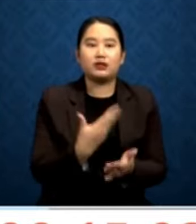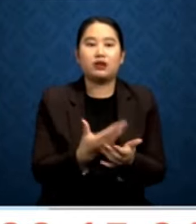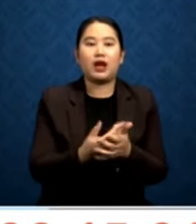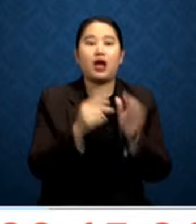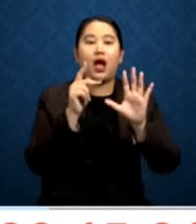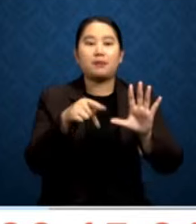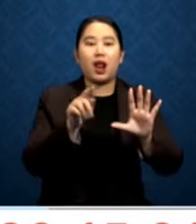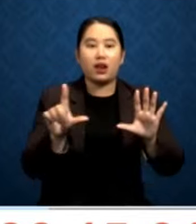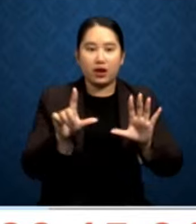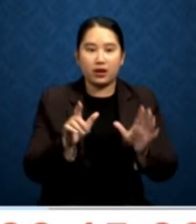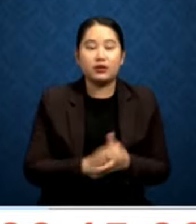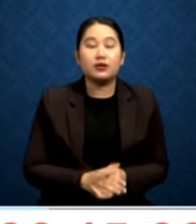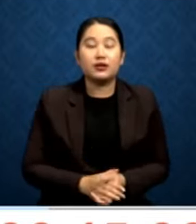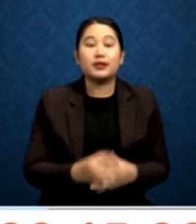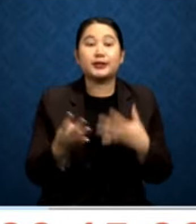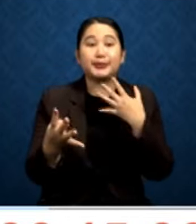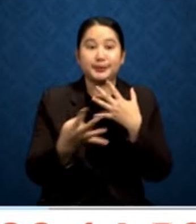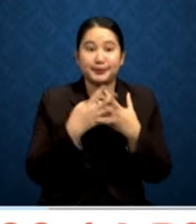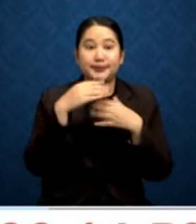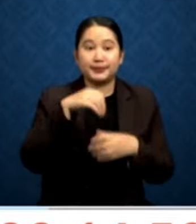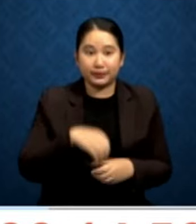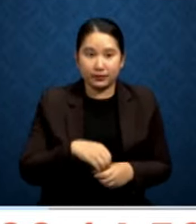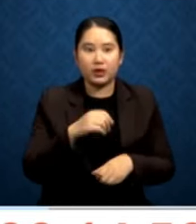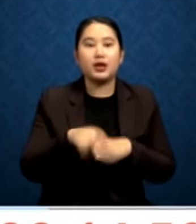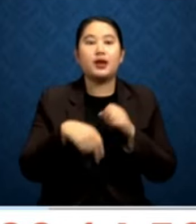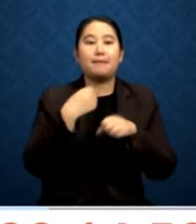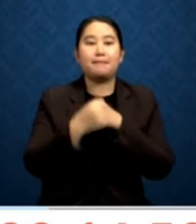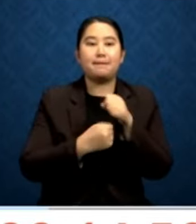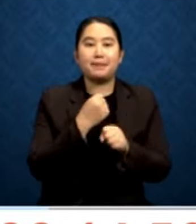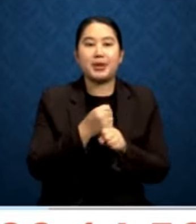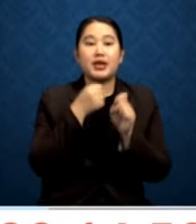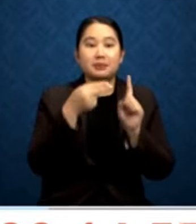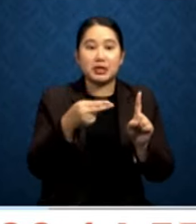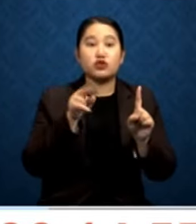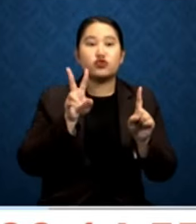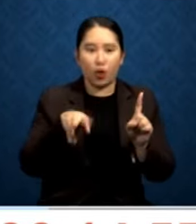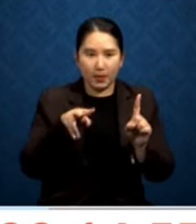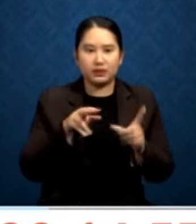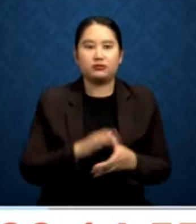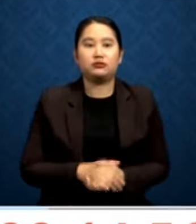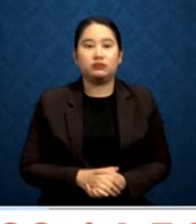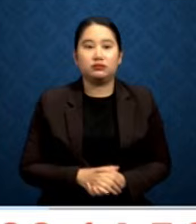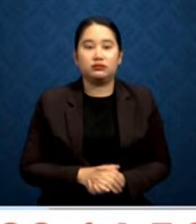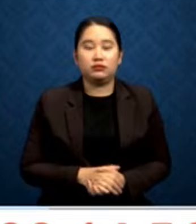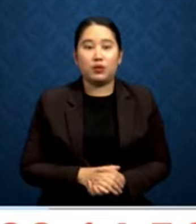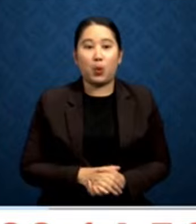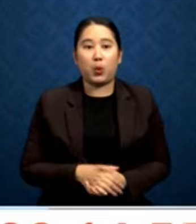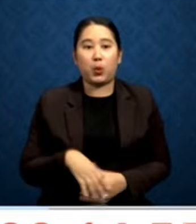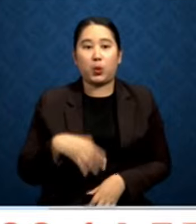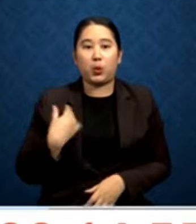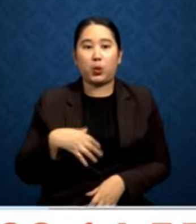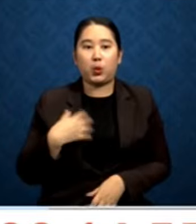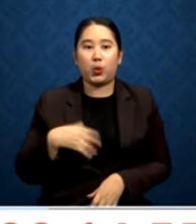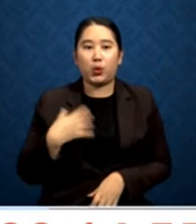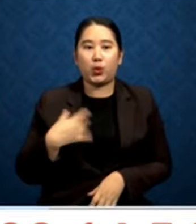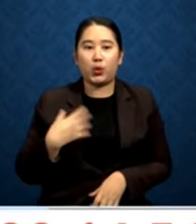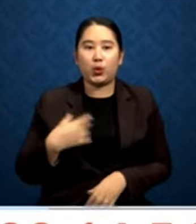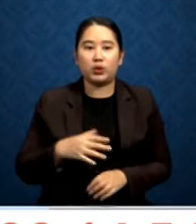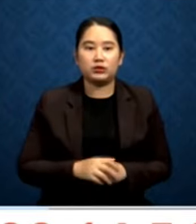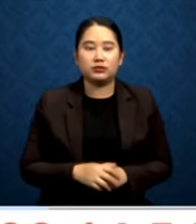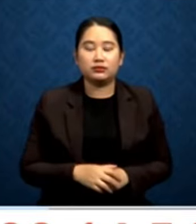ถูกตัดสินให้จำคุ้บ 1,000,000 ปีโ้โห น่ากลัวมากเลย